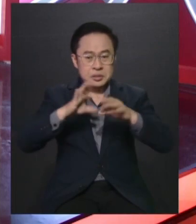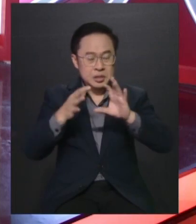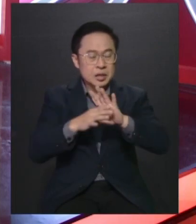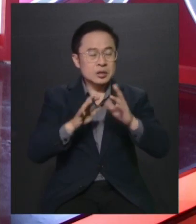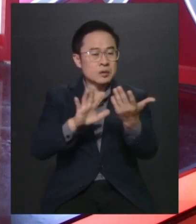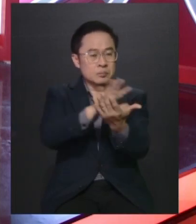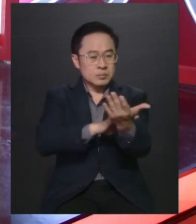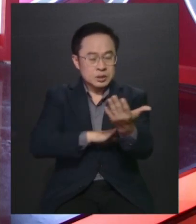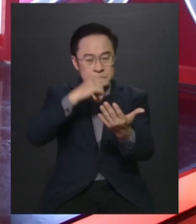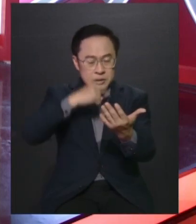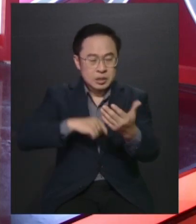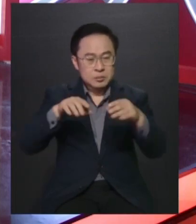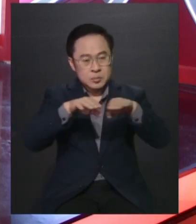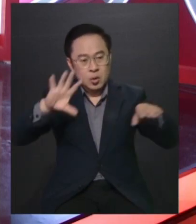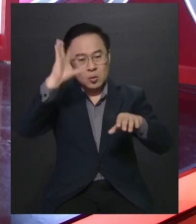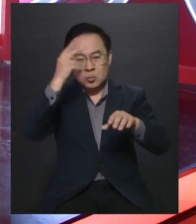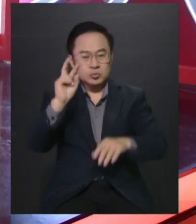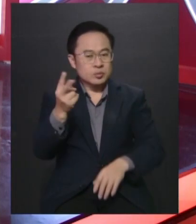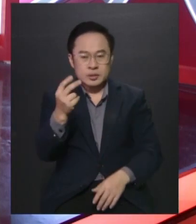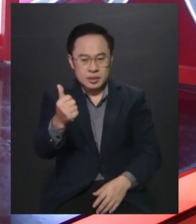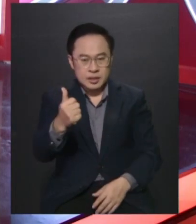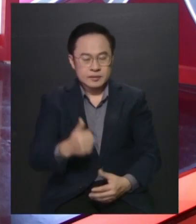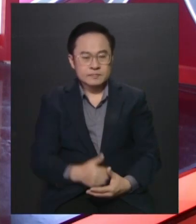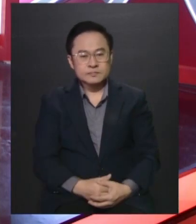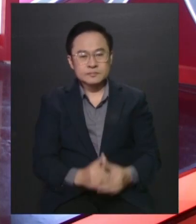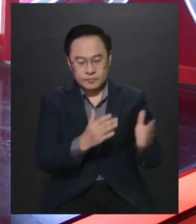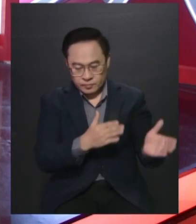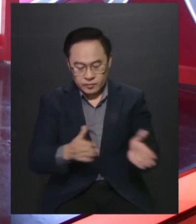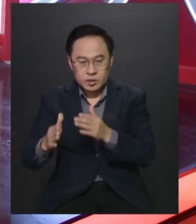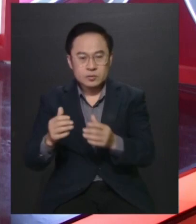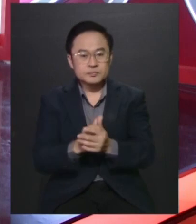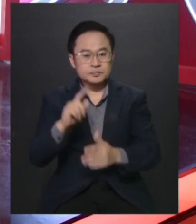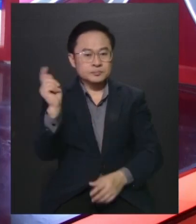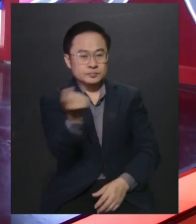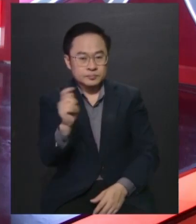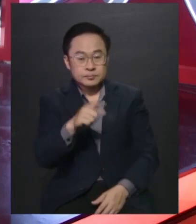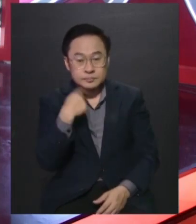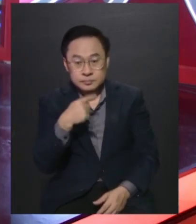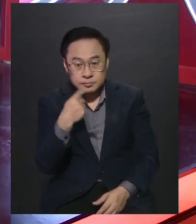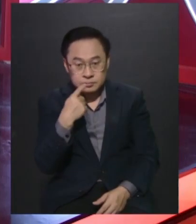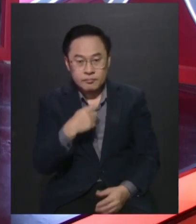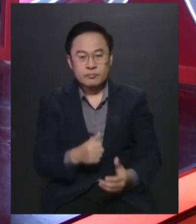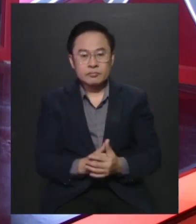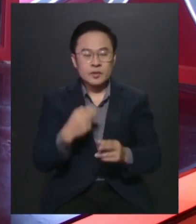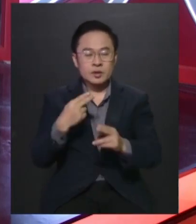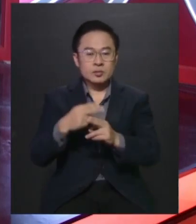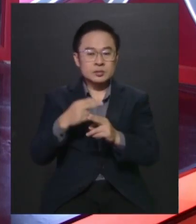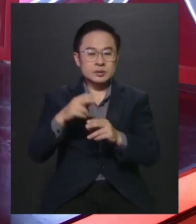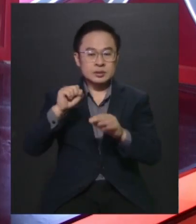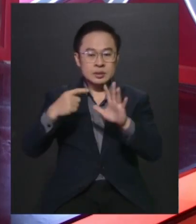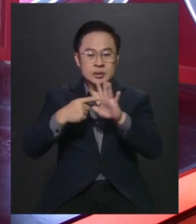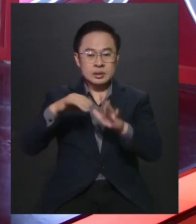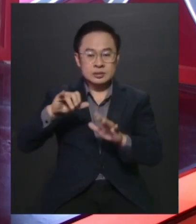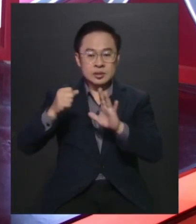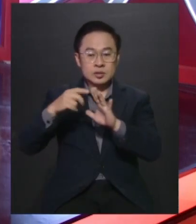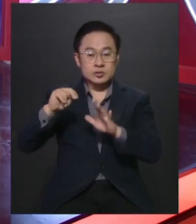เอาต่อเนื่องในรายการเดียวกันนะครับซึ่งแน่นอนราชินีเอเป้ไทยนะฮะเป็นคนไหนไปไม่ได้จริงๆก็คือพี่แววสายสุนี